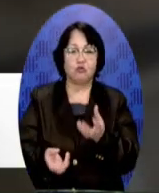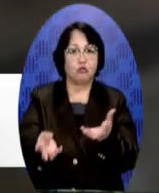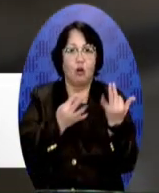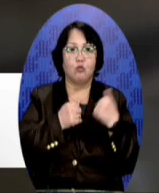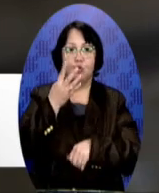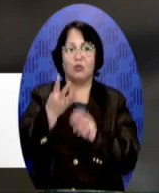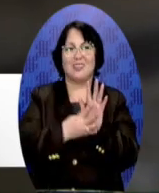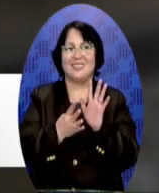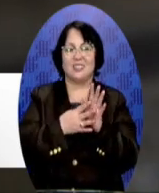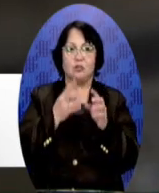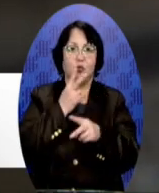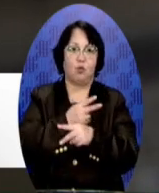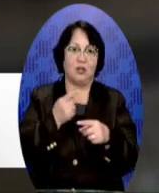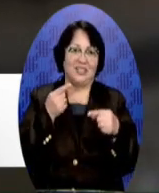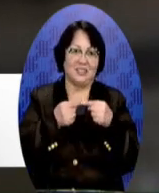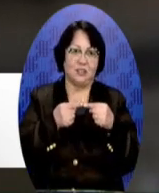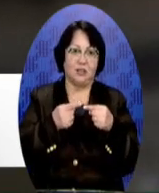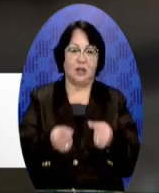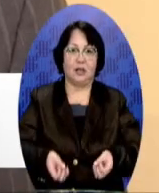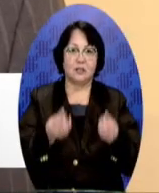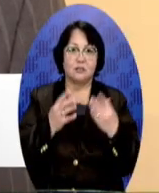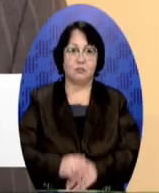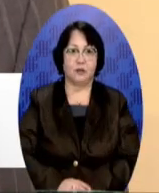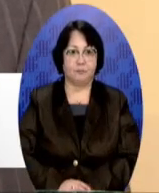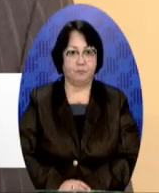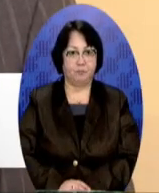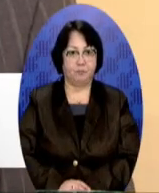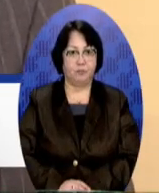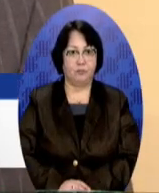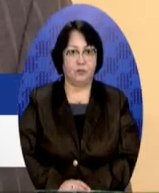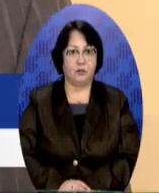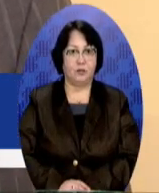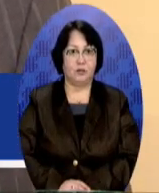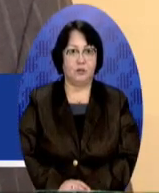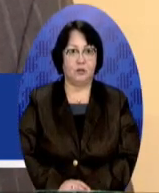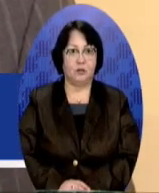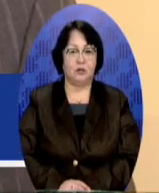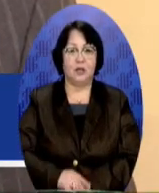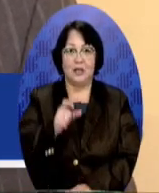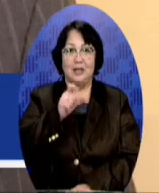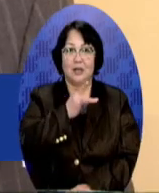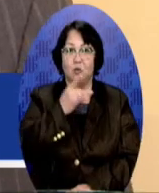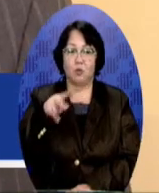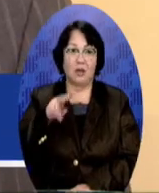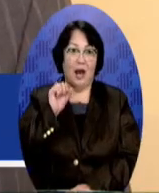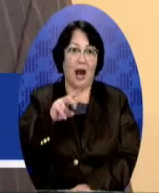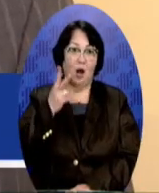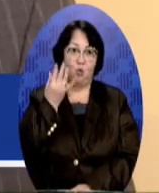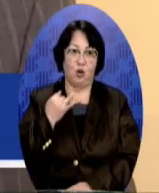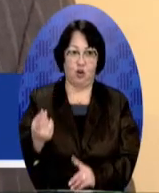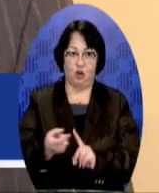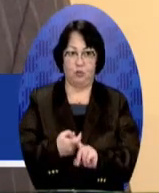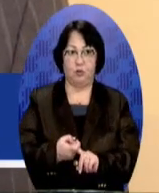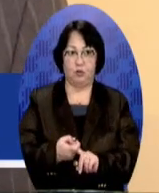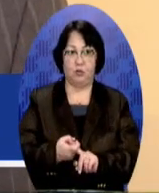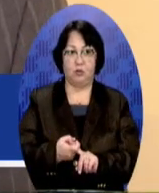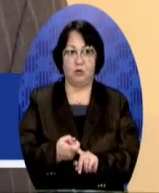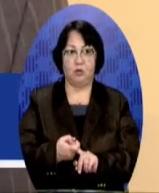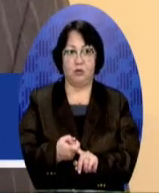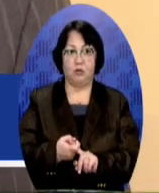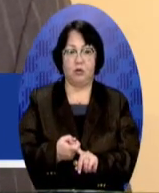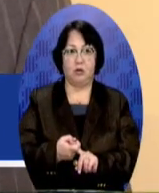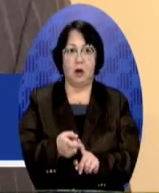499 зөрчил илэрчээ. За эрүүл ахуй талбартаа асуудал их байна доо. Одоо хүн тэнд